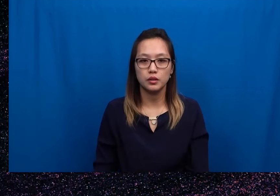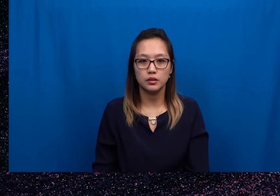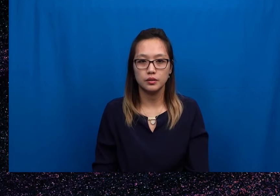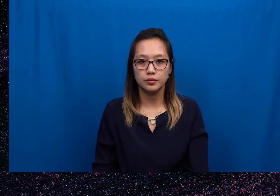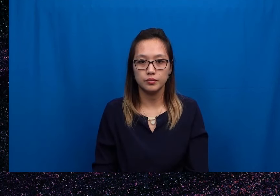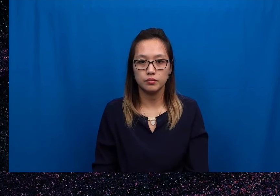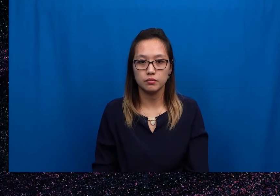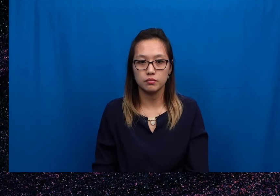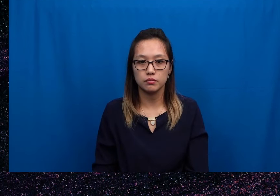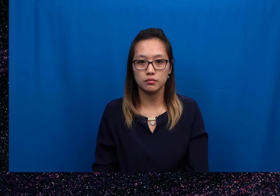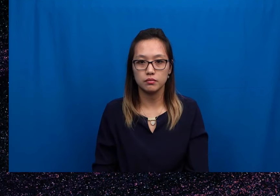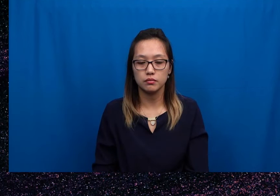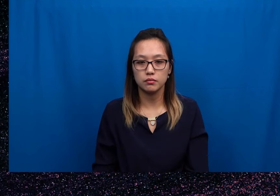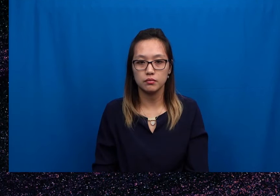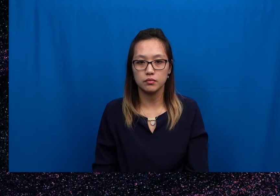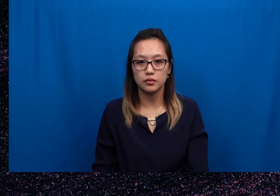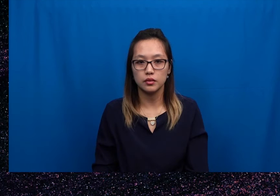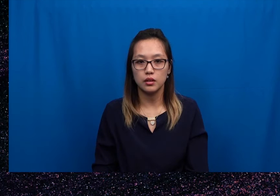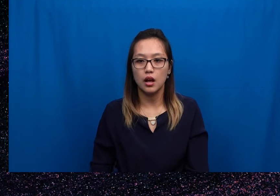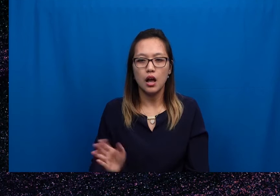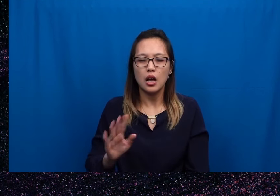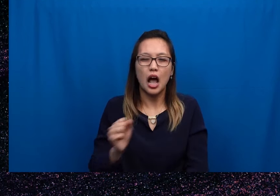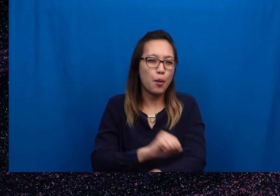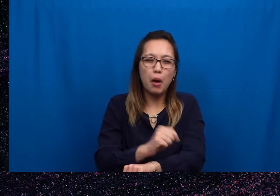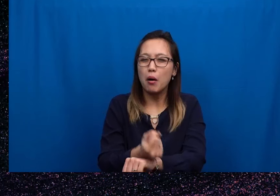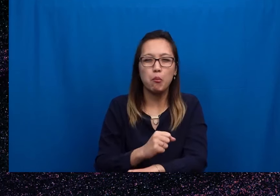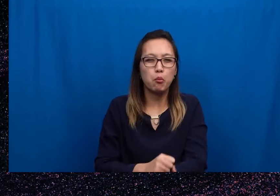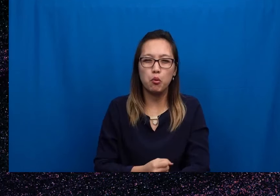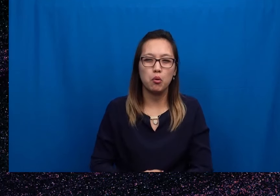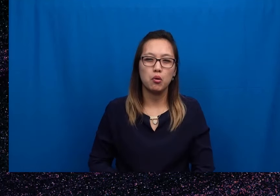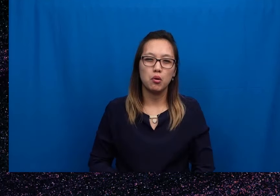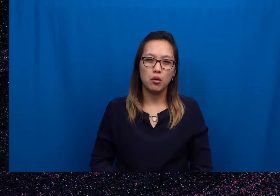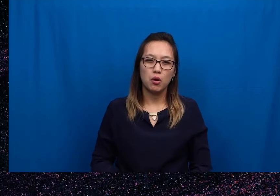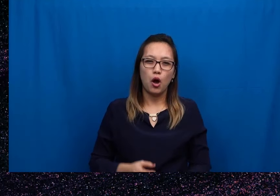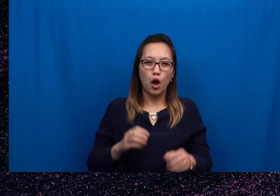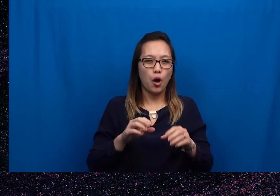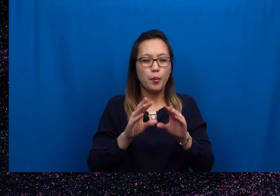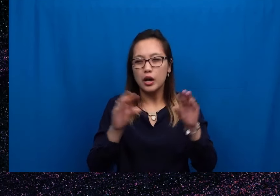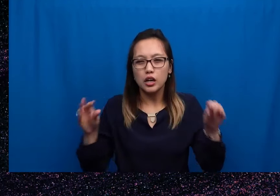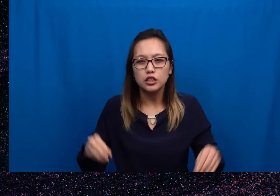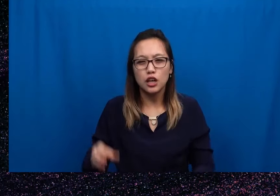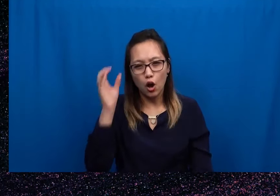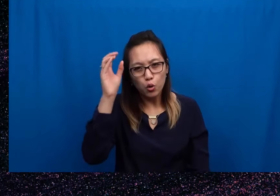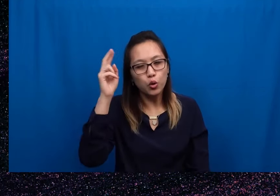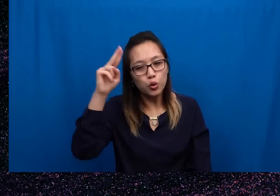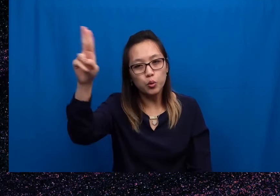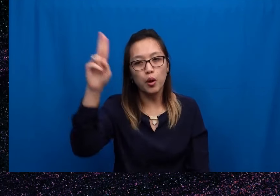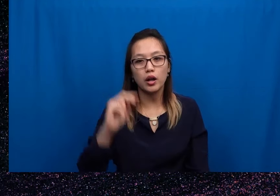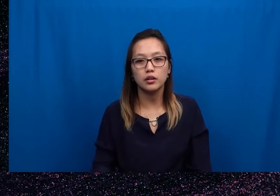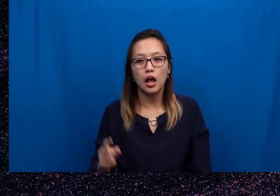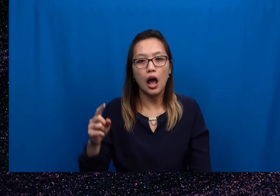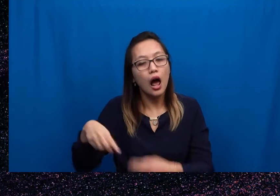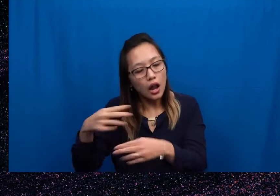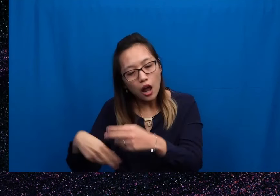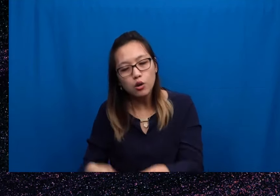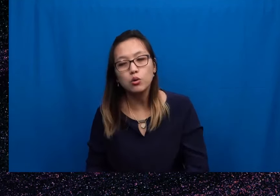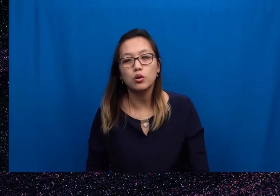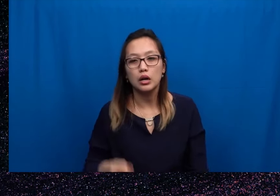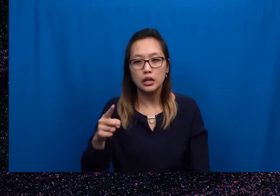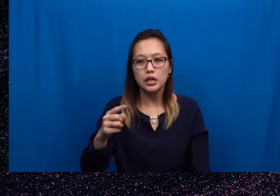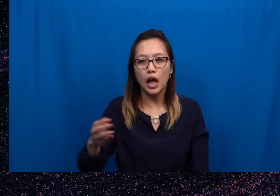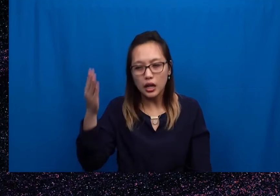Ketidakmampuan untuk hidup bagi Tuhan. Dan akhirnya dia sadar bahwa dia hidup di dalam kegelapan.